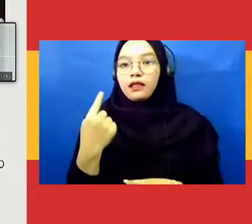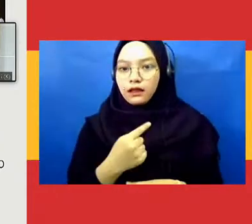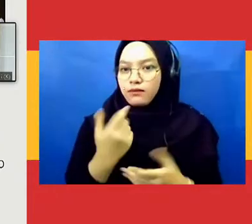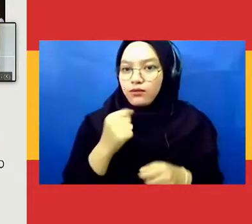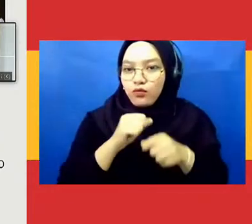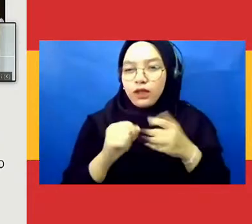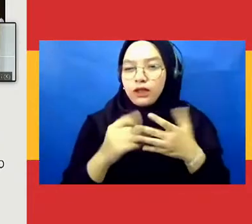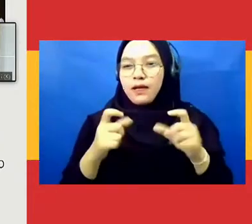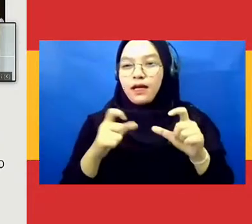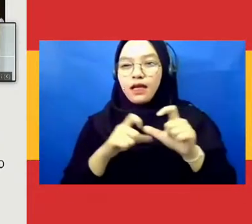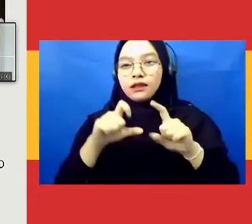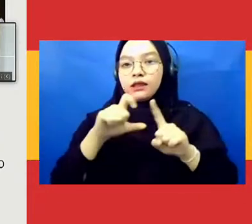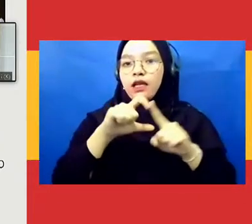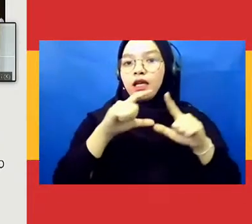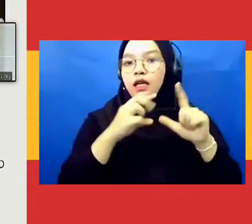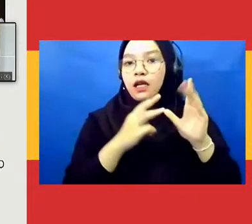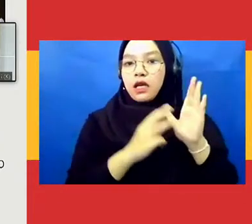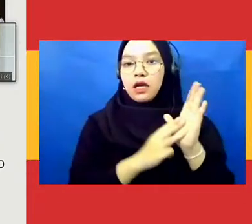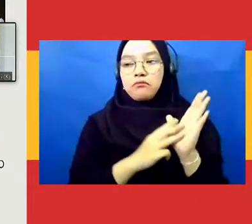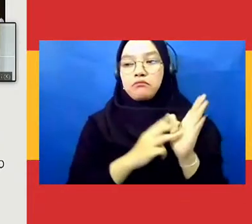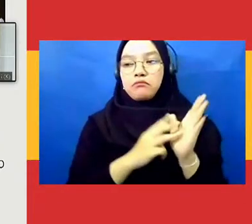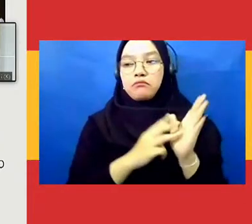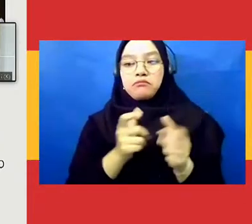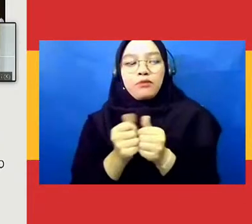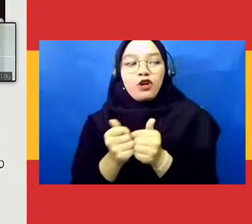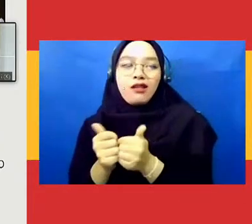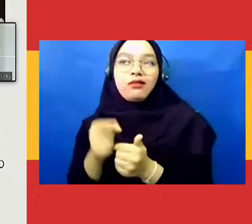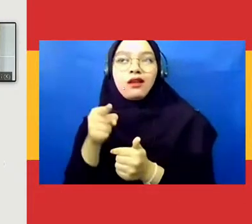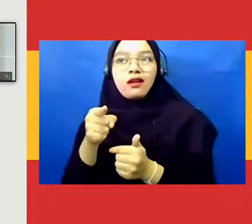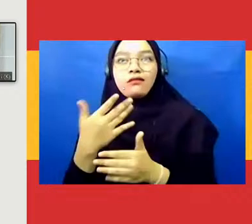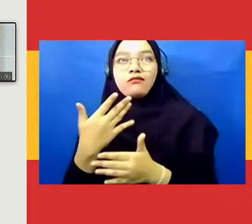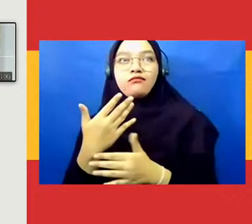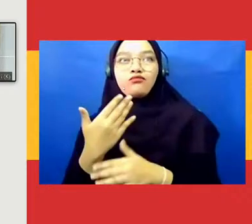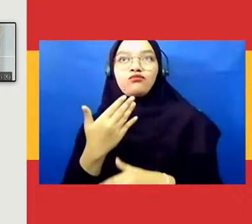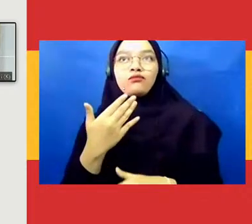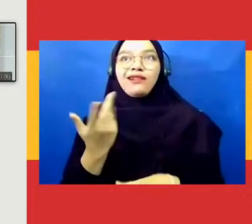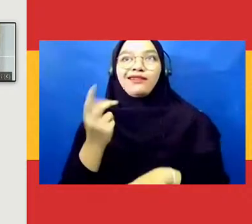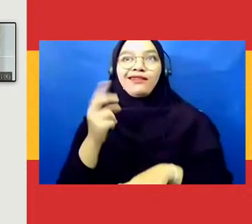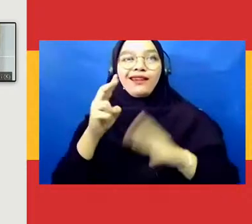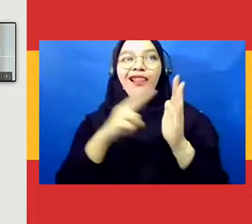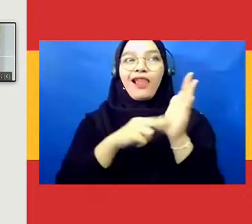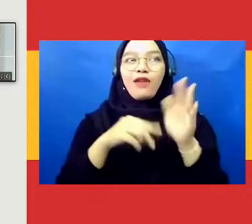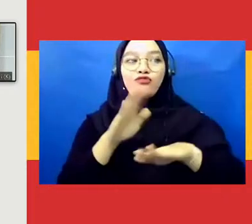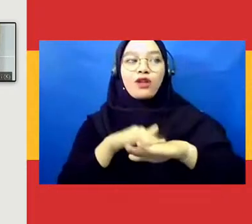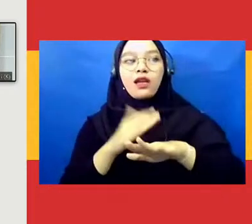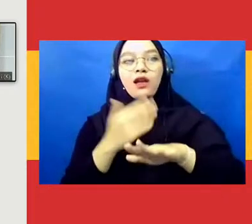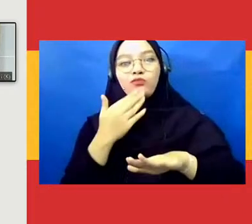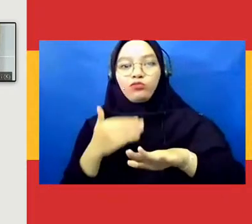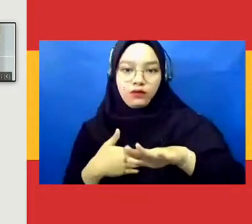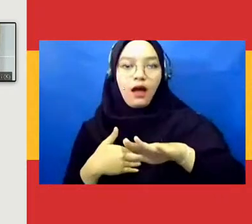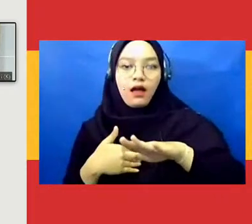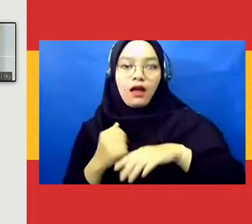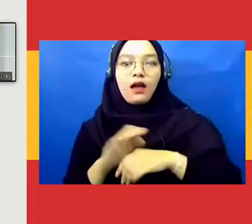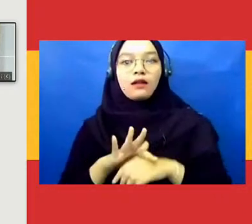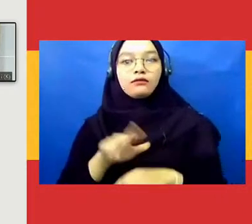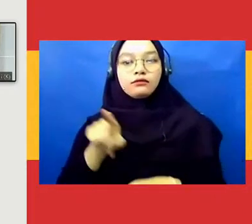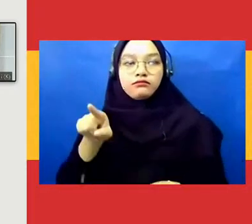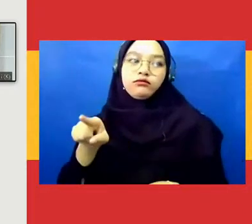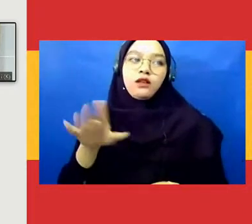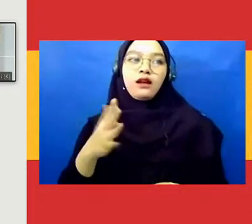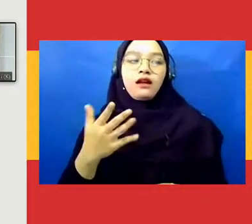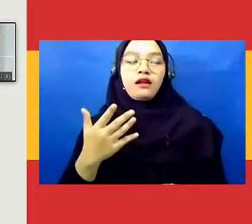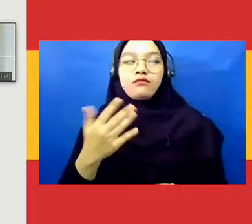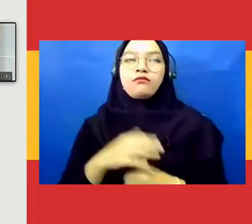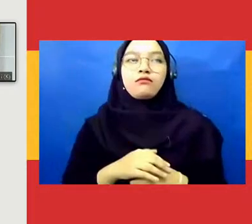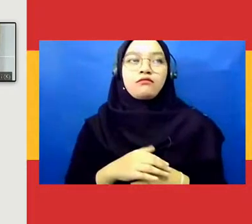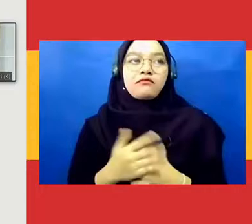daya manusia yang berkualitas, diamnya nilai budaya, yang tentu memahami tentang